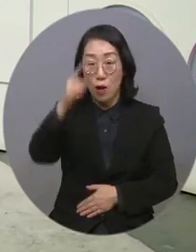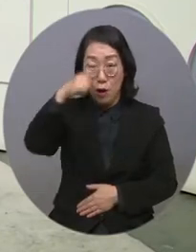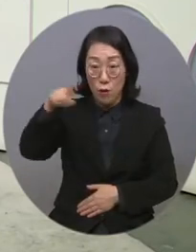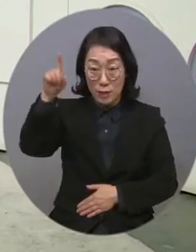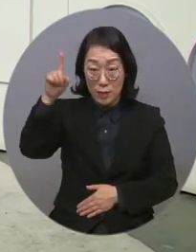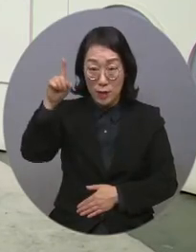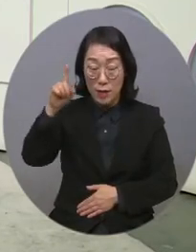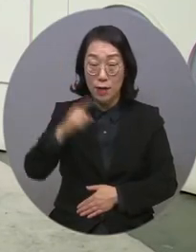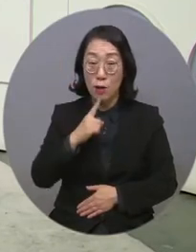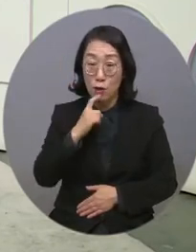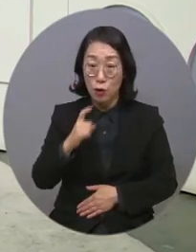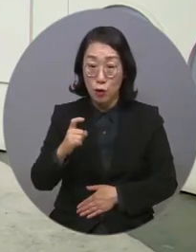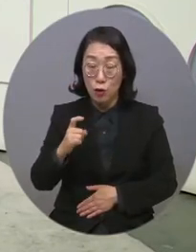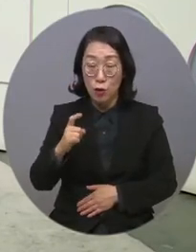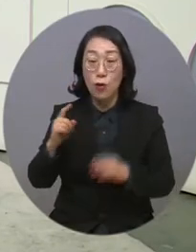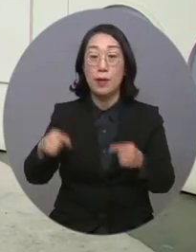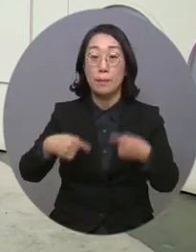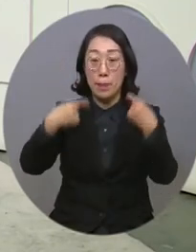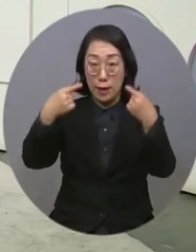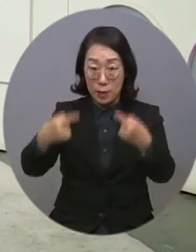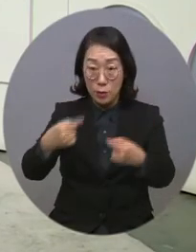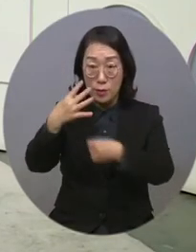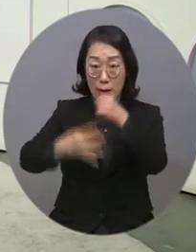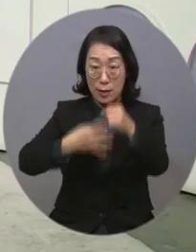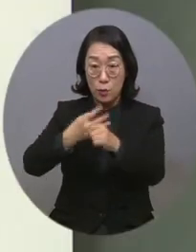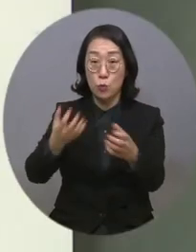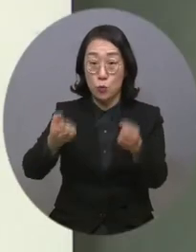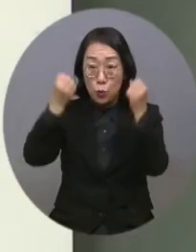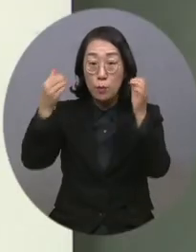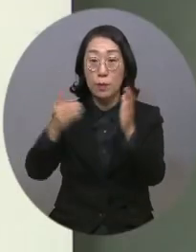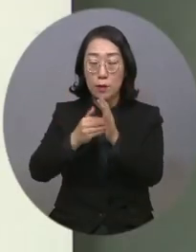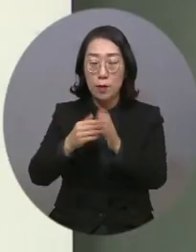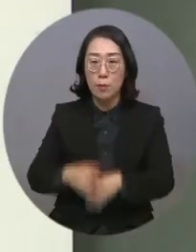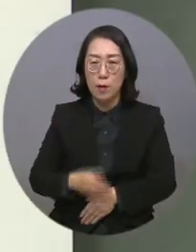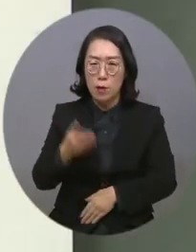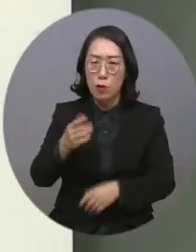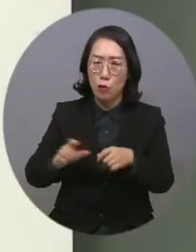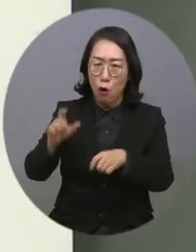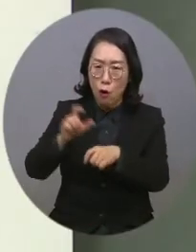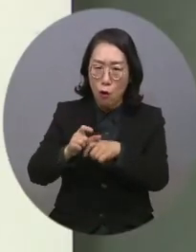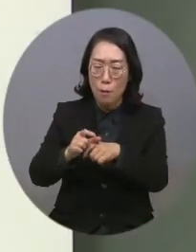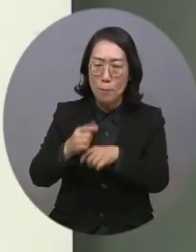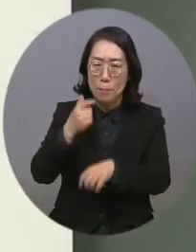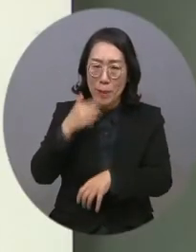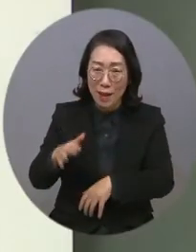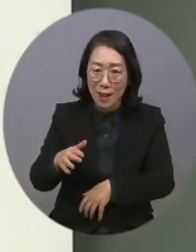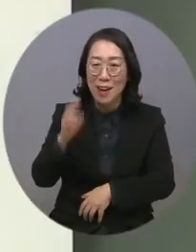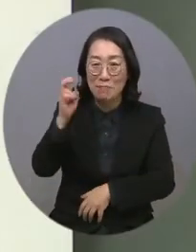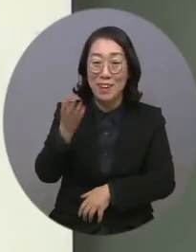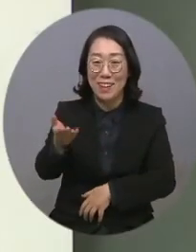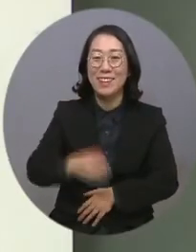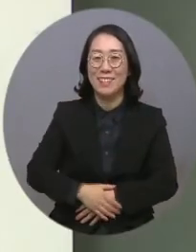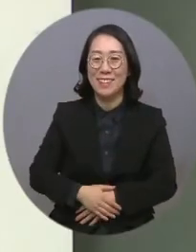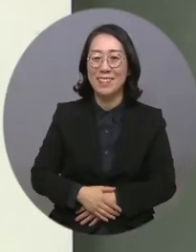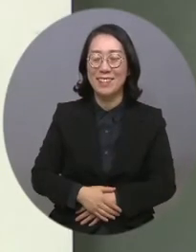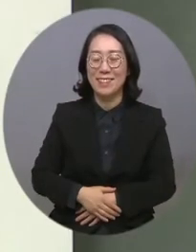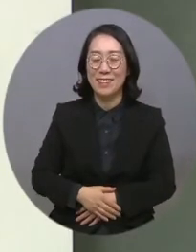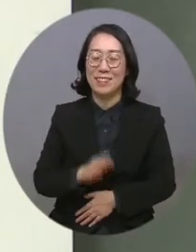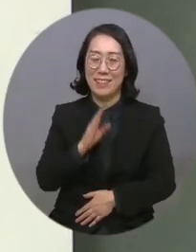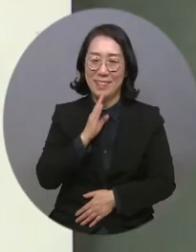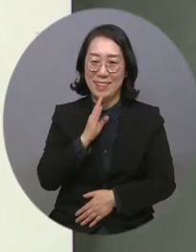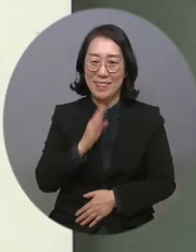러시아학과를 입학하셔서 이제 4년을 졸업하고 나니까 욕심이 생겼던 것 같아요. 예, 맞습니다. 그래서 이제 예.